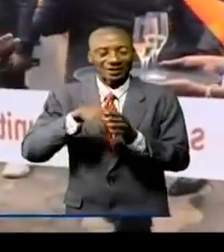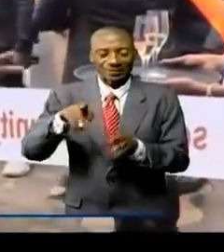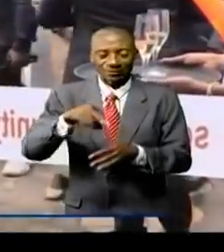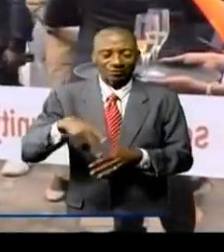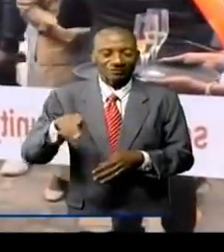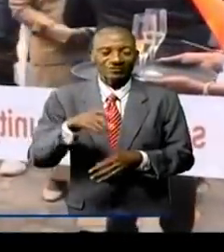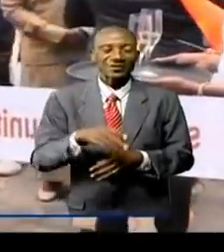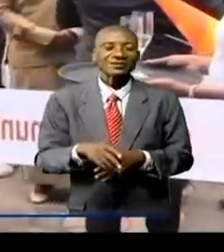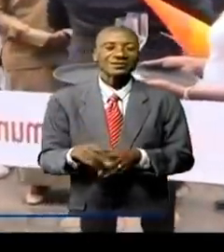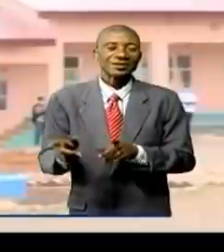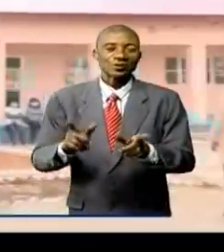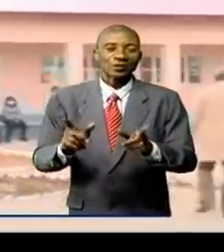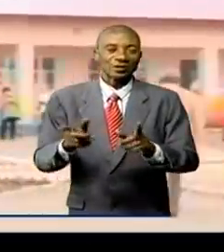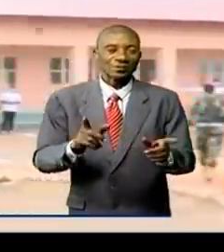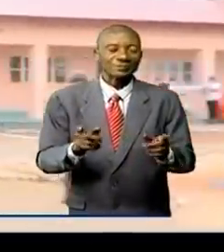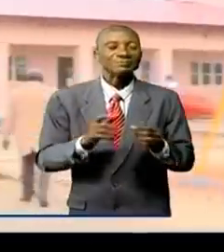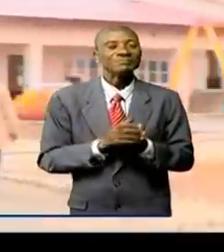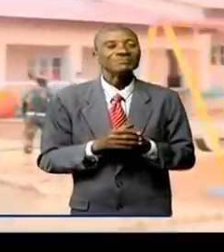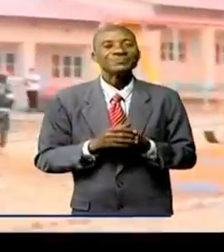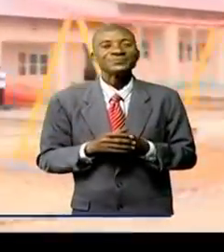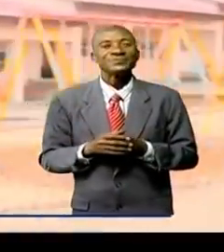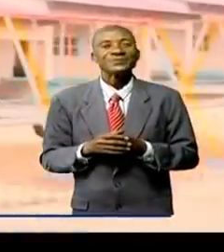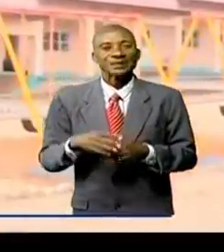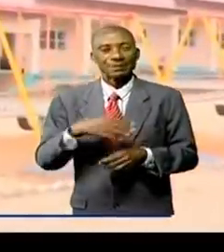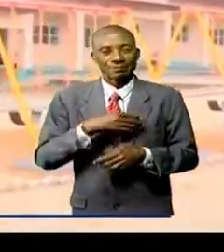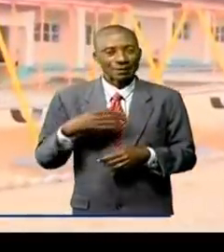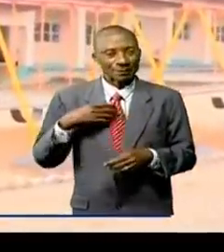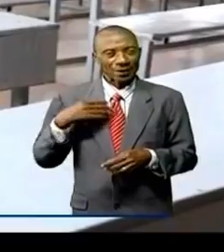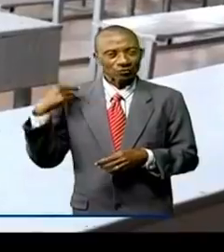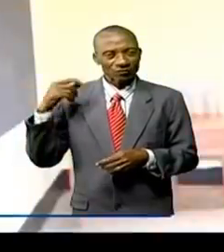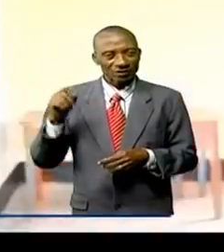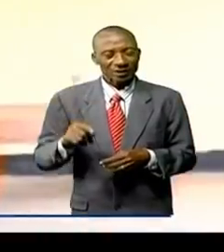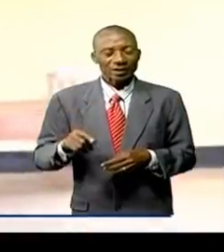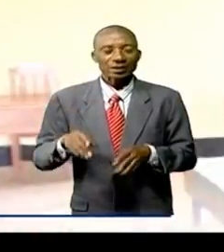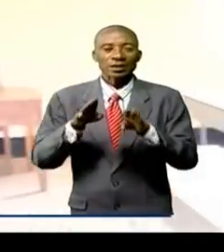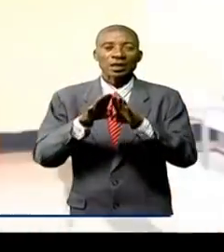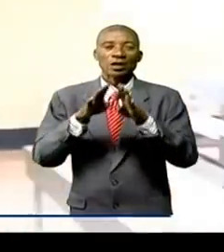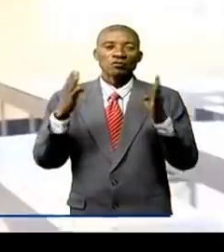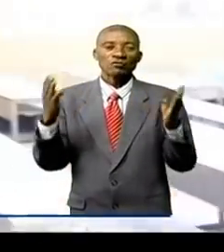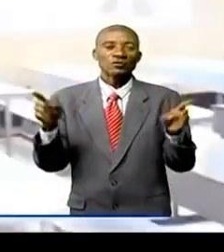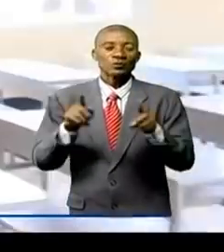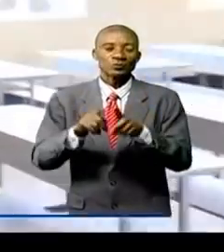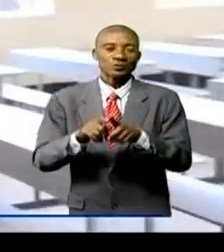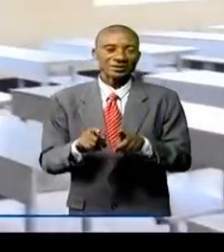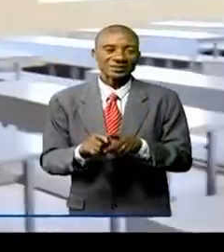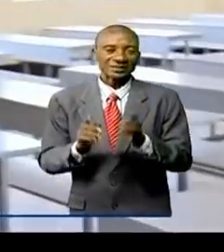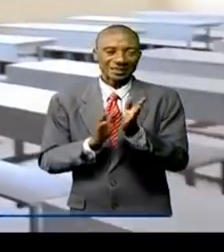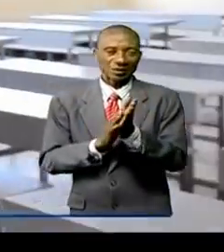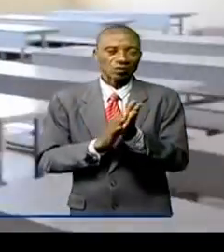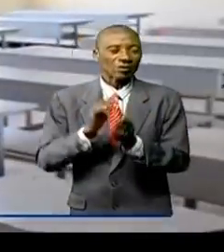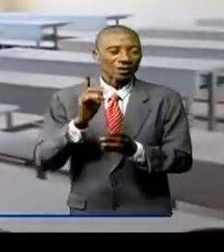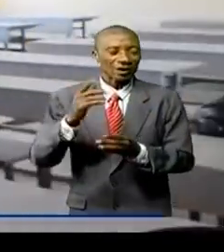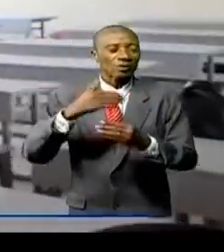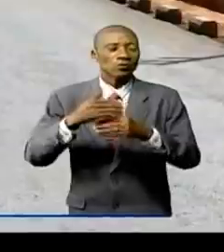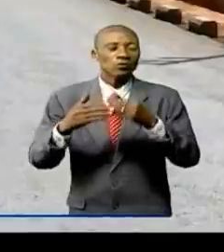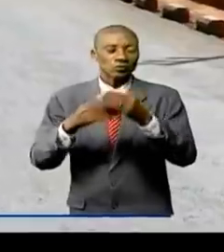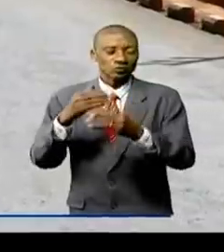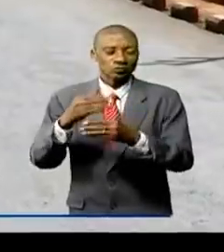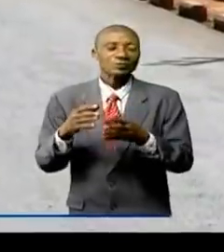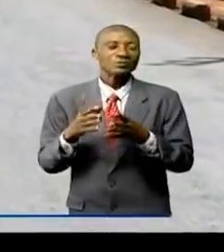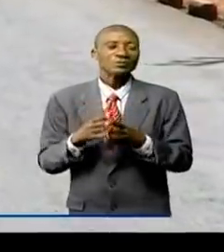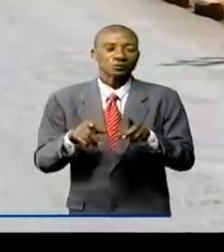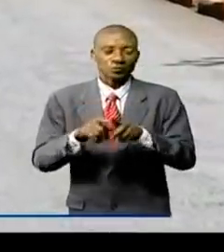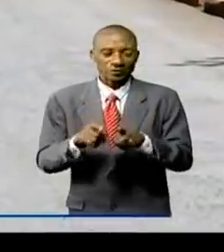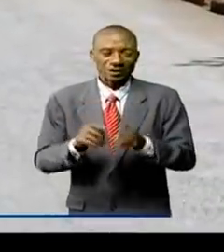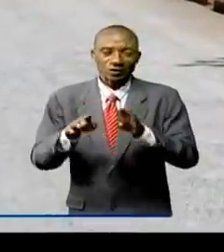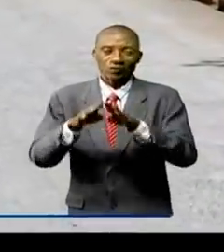Fifi Masuka a également inauguré l'une des 5 écoles nouvellement construites par le Fonds social communautaire et 2 km de routes